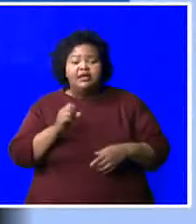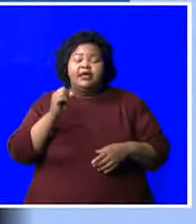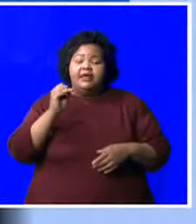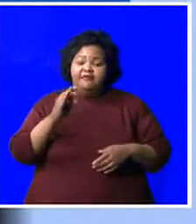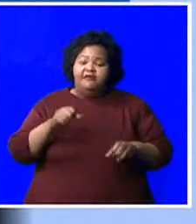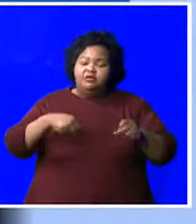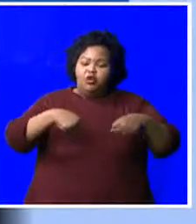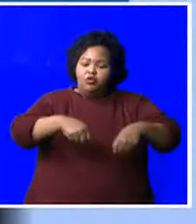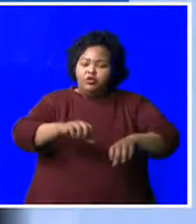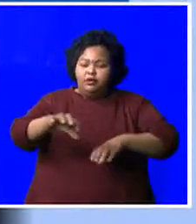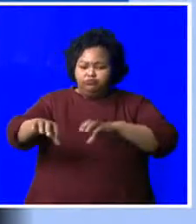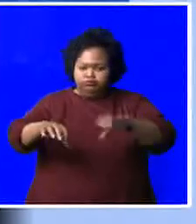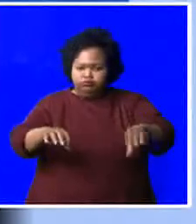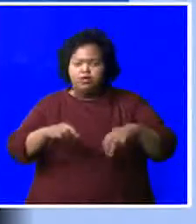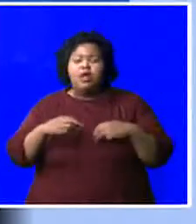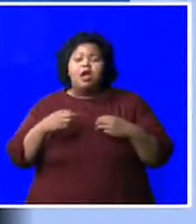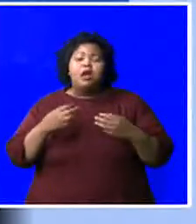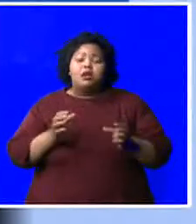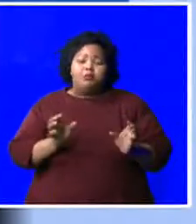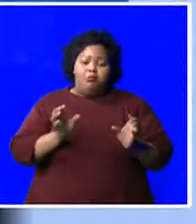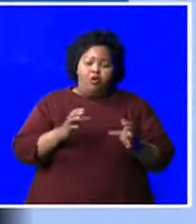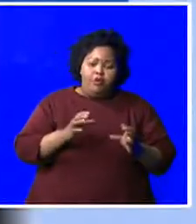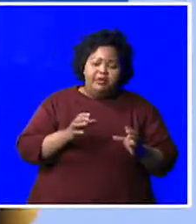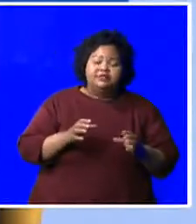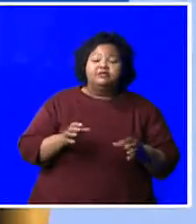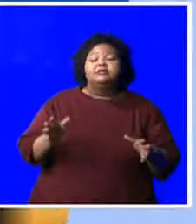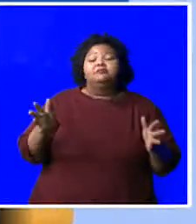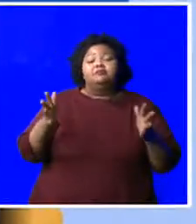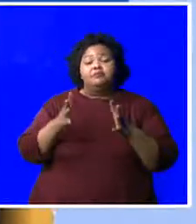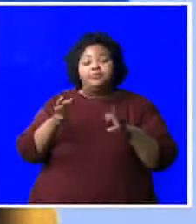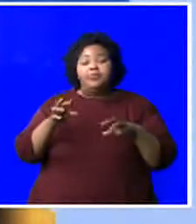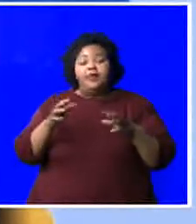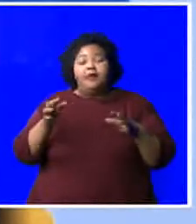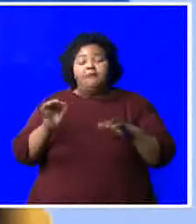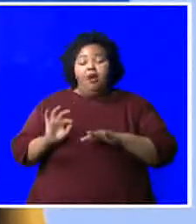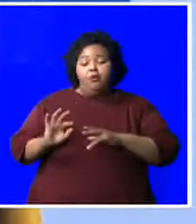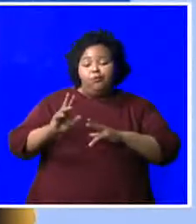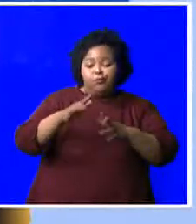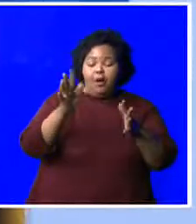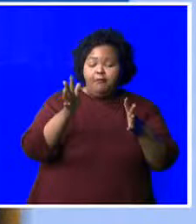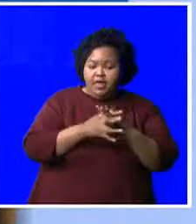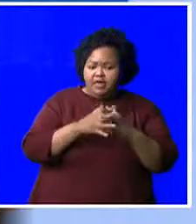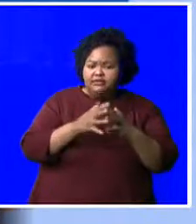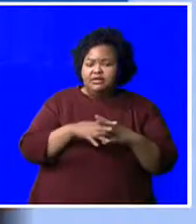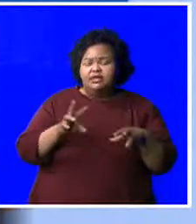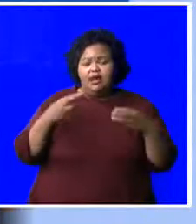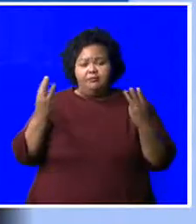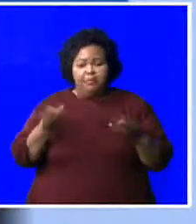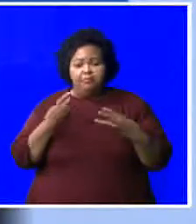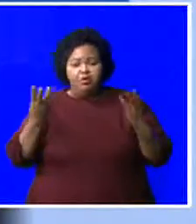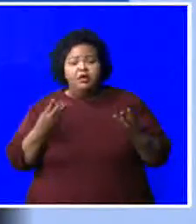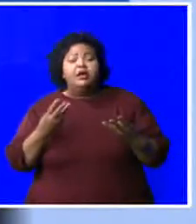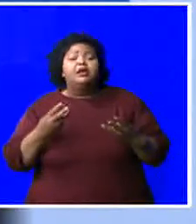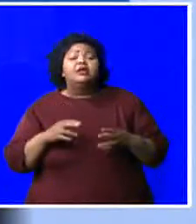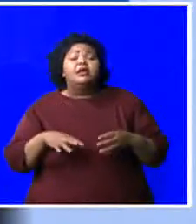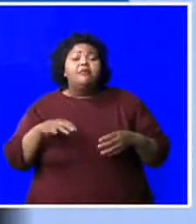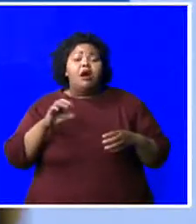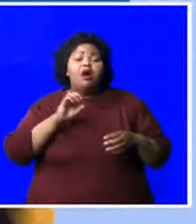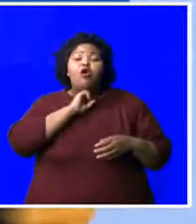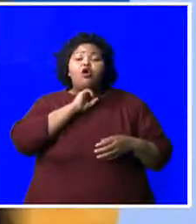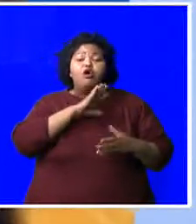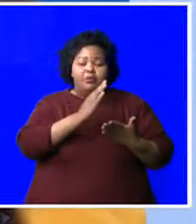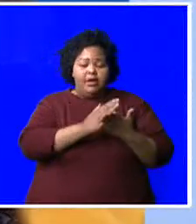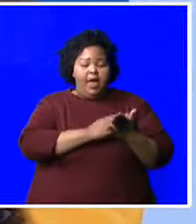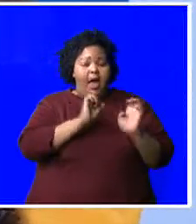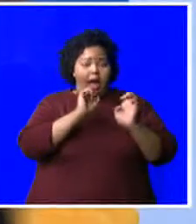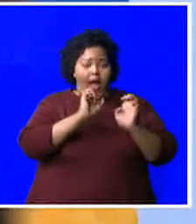la kushoko asembikwe esive sakubo akhona ukukhuluma nangekhululeka hayi ngoba ngingakhululeka esibayeni but utaba nesikhathi esanele